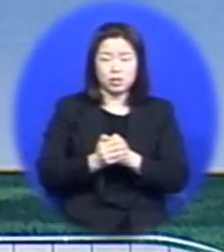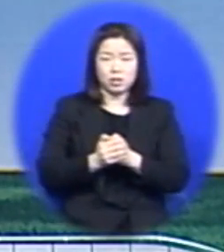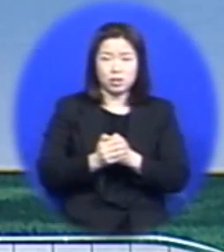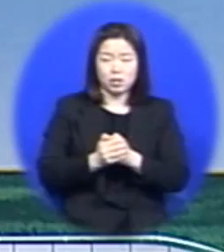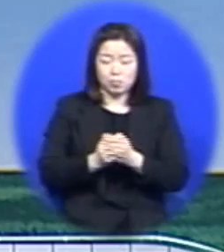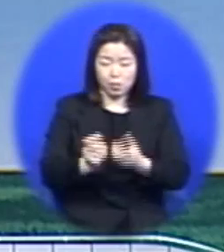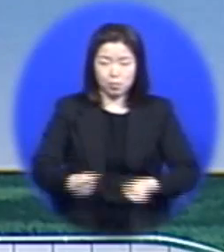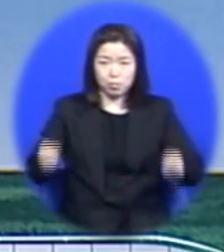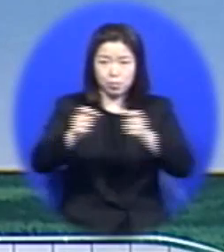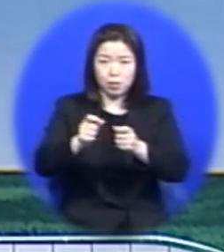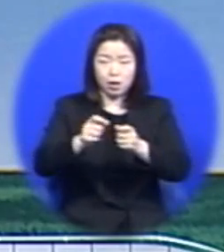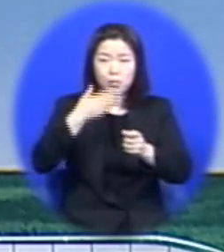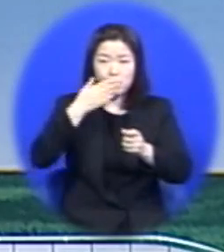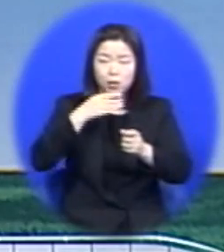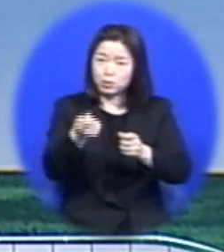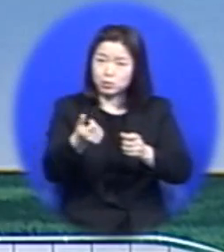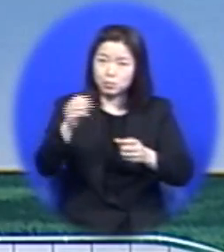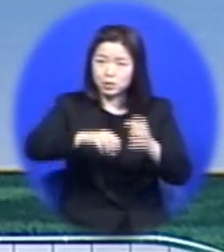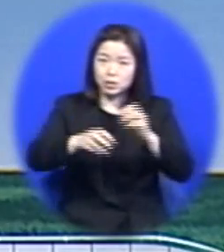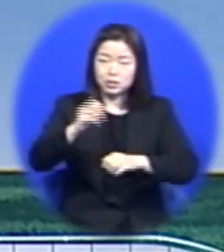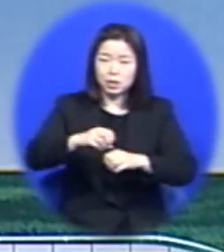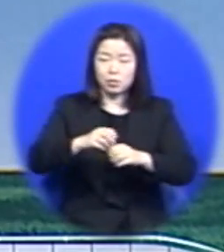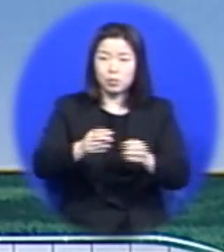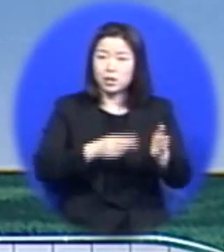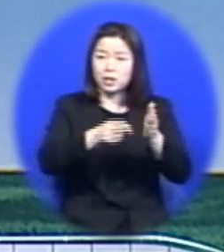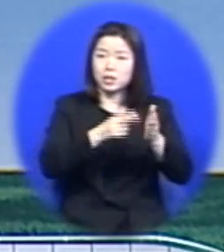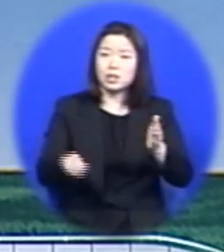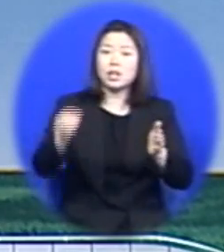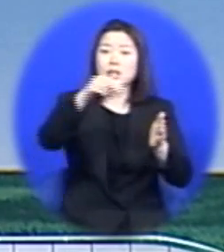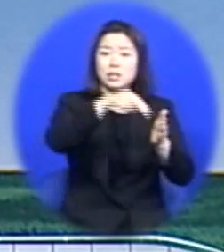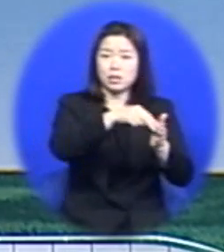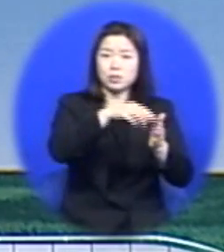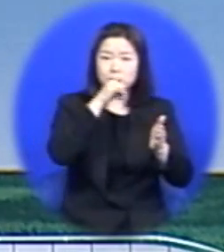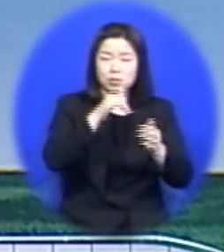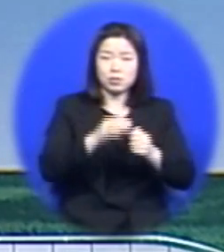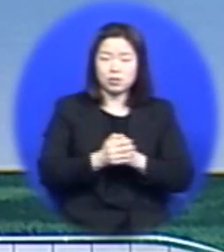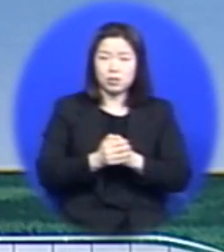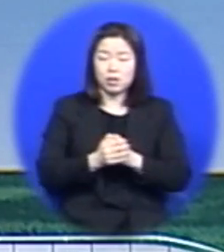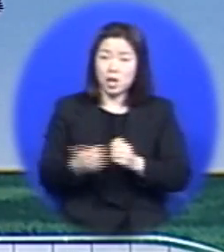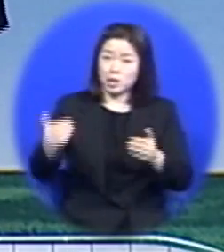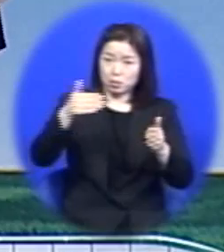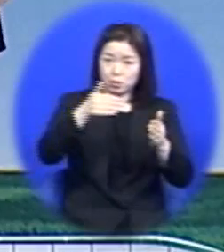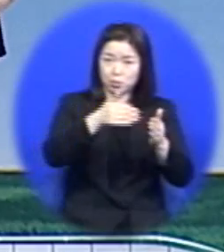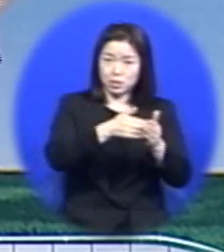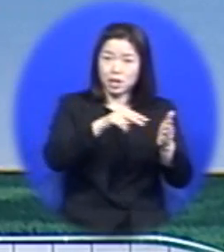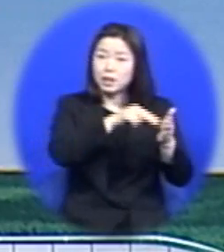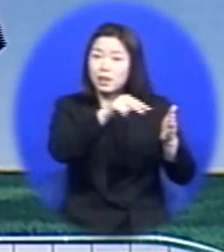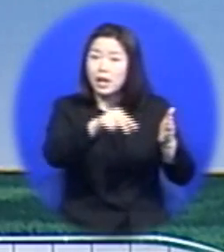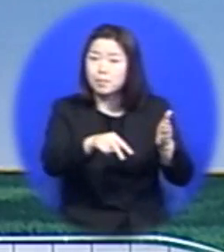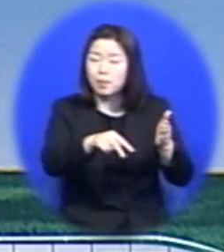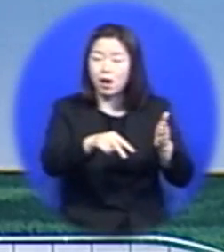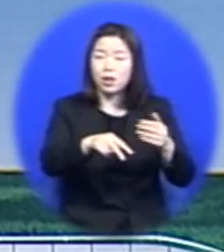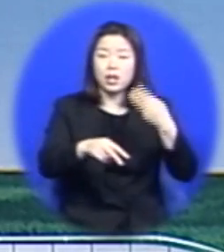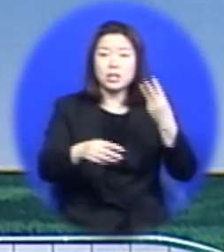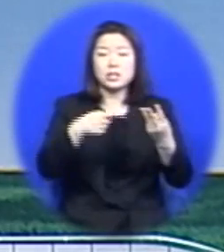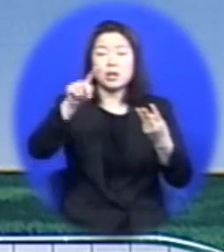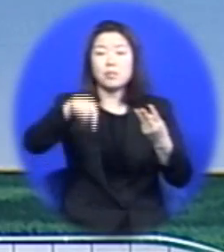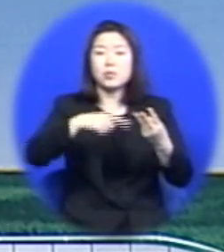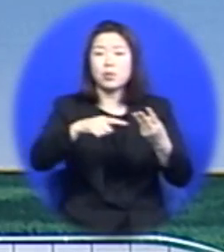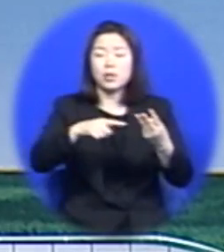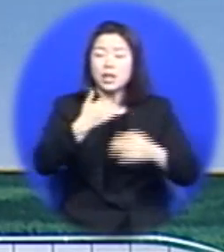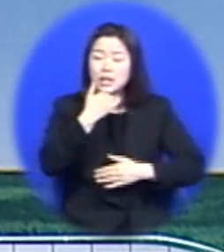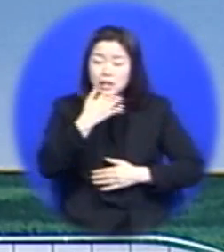보자기에다가 먹을 것을 좀 싸주고는 기차역에 태웠습니다. 도착역에 내리면 삼촌이 기다리고 있을 거라고